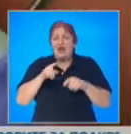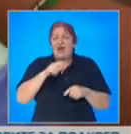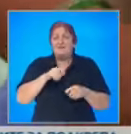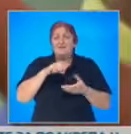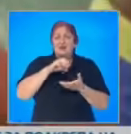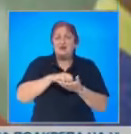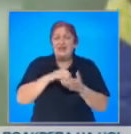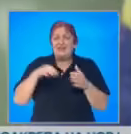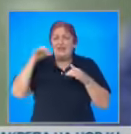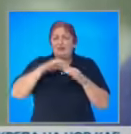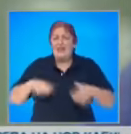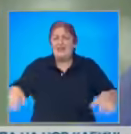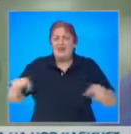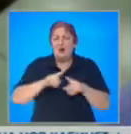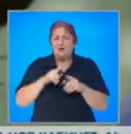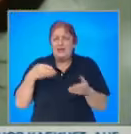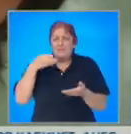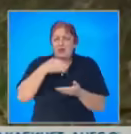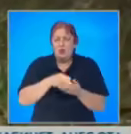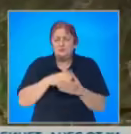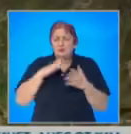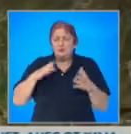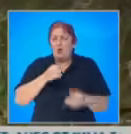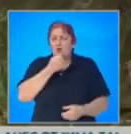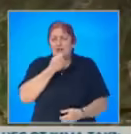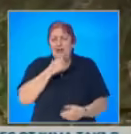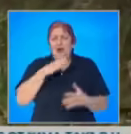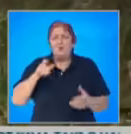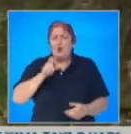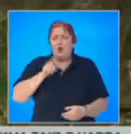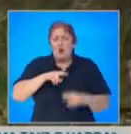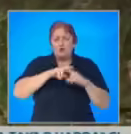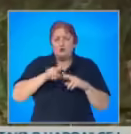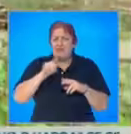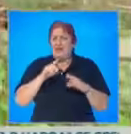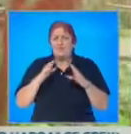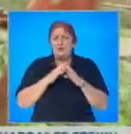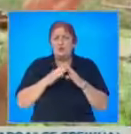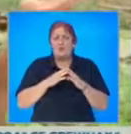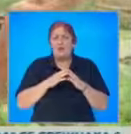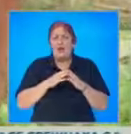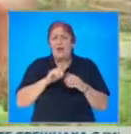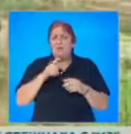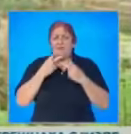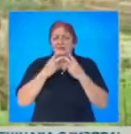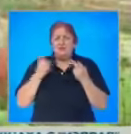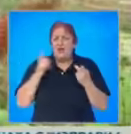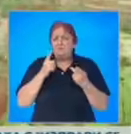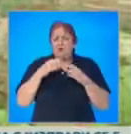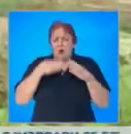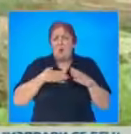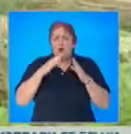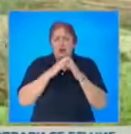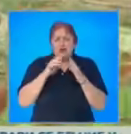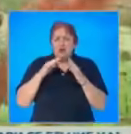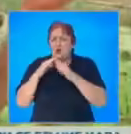са наводнени цели райони и няма достъп до стотици села. Хиляди хора са останали без домове. Не виждам нито къщата си,